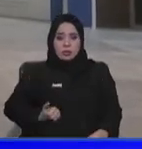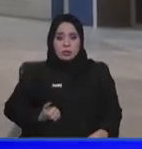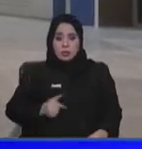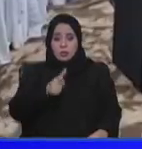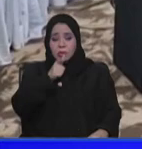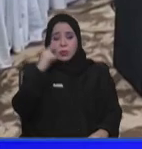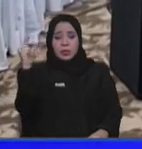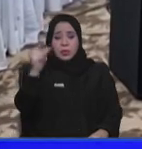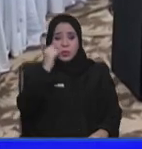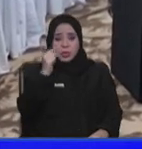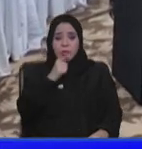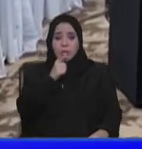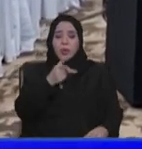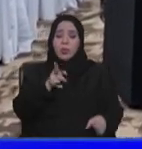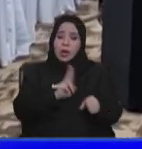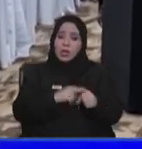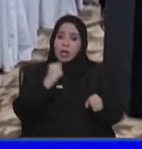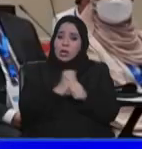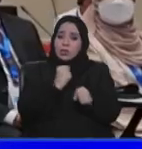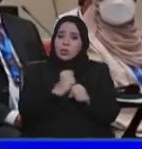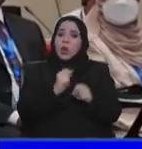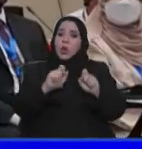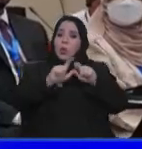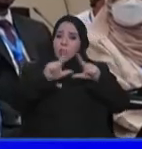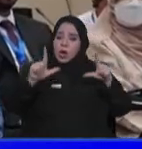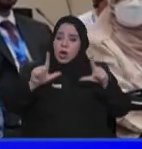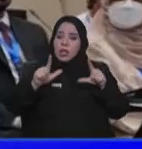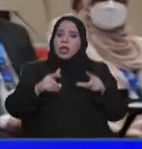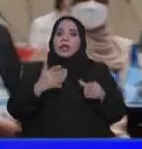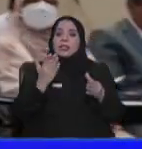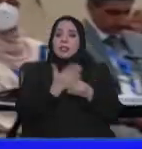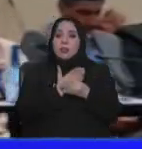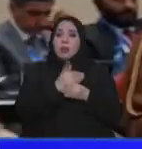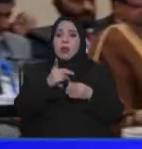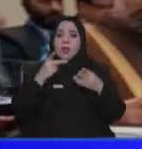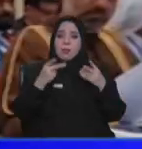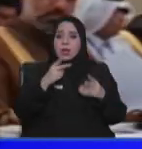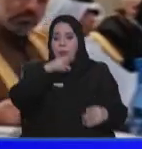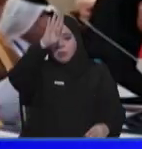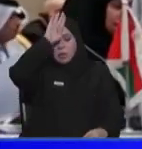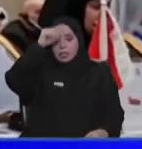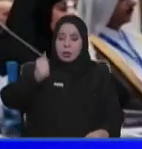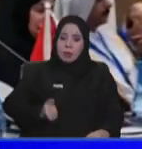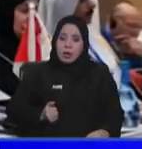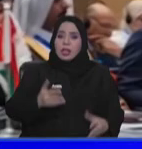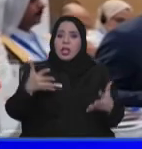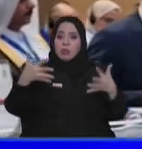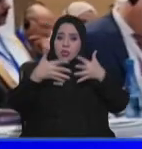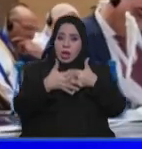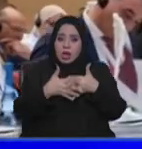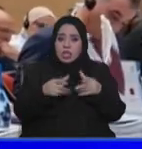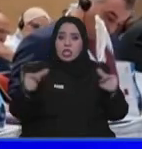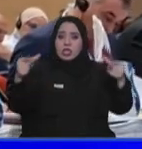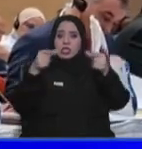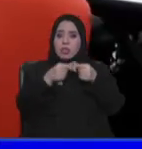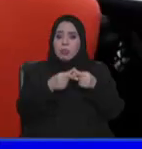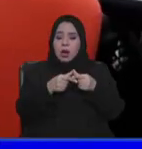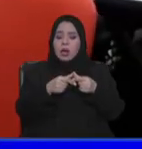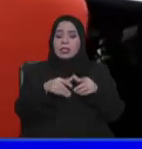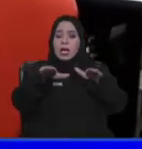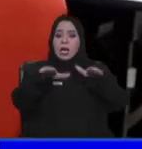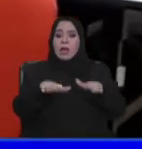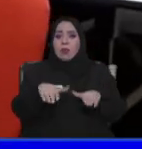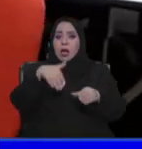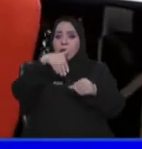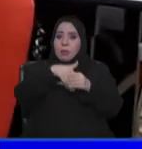ودوليا والادوار المؤثره التي تقوم بها المملكه خلال مشاركتها في الاجتماعات البرلمانيه